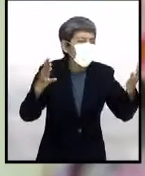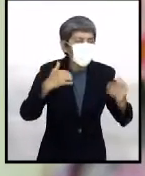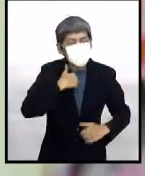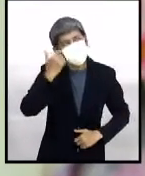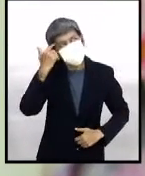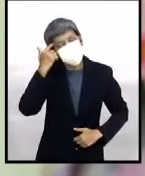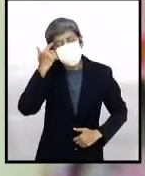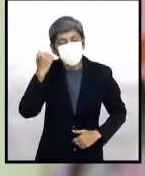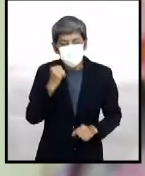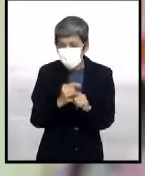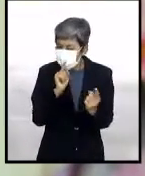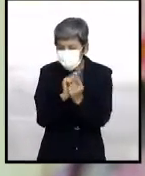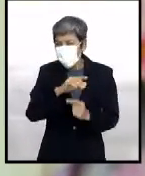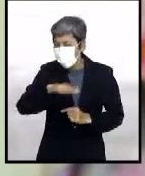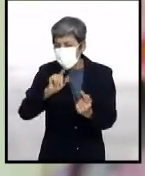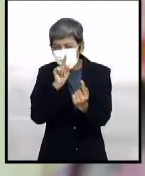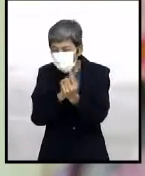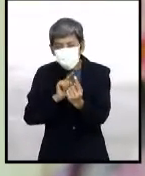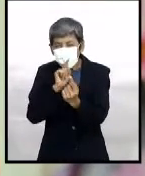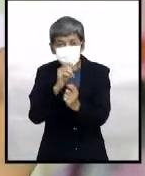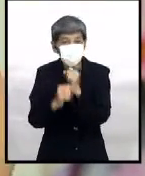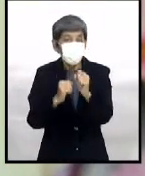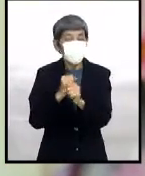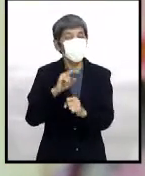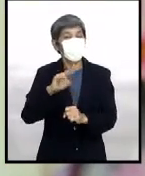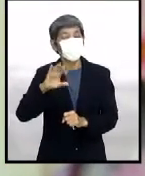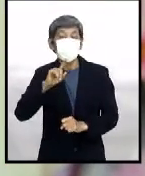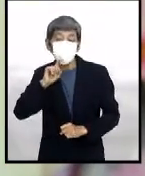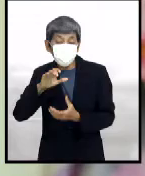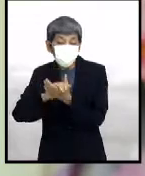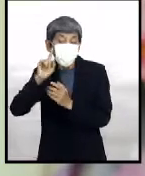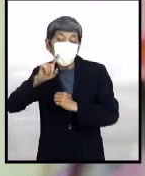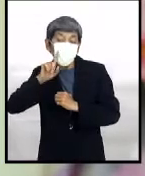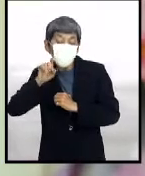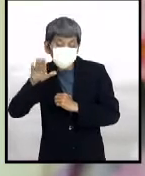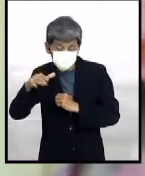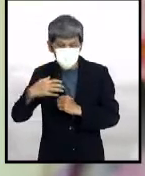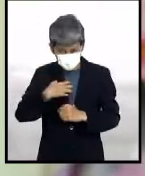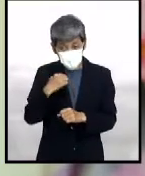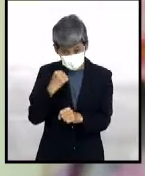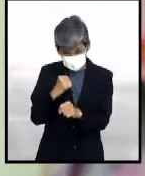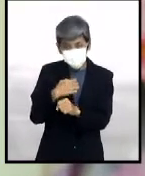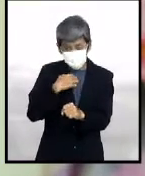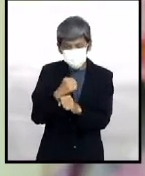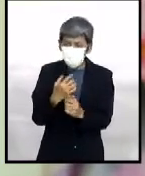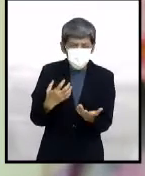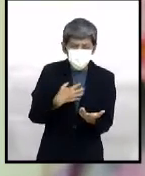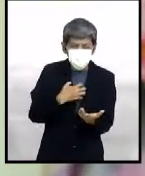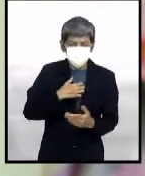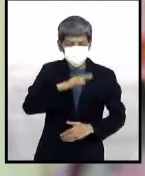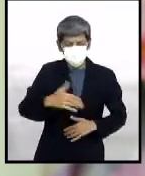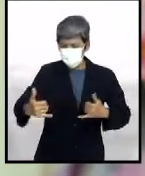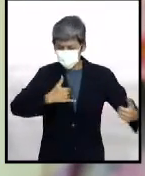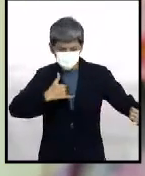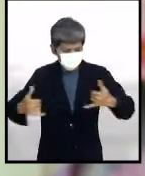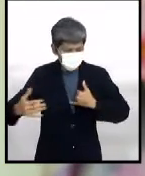าสิ่งนี้เราน่าจะอินพุตกับเด็กไปเรื่อยๆตอนนั้นปี54ก็เลยถามภรรยาว่าอยากจะทำอะไรก็ตามที่เด็กม